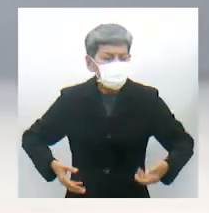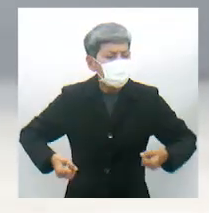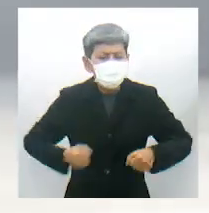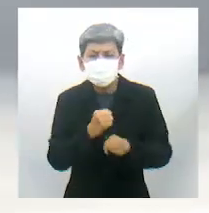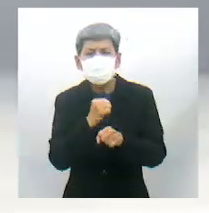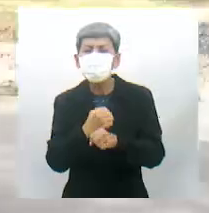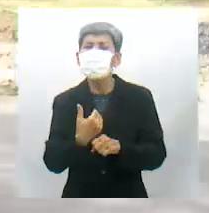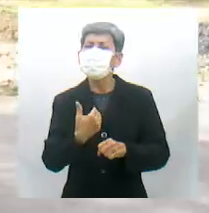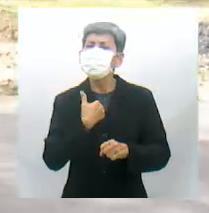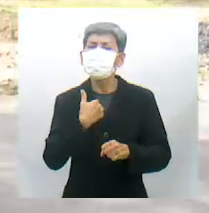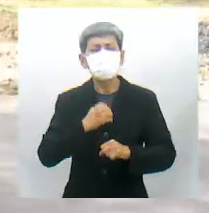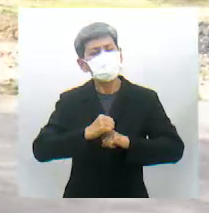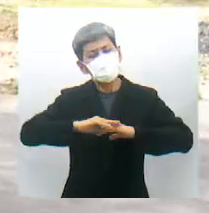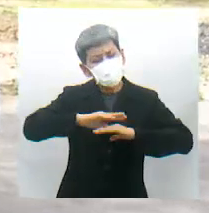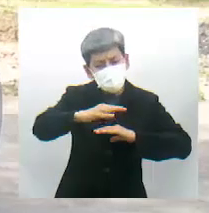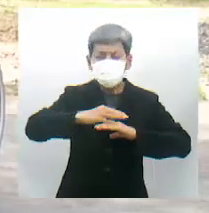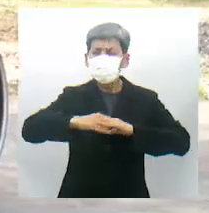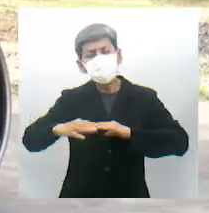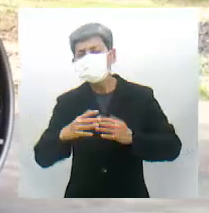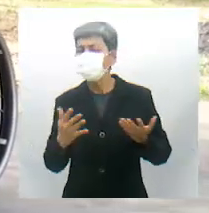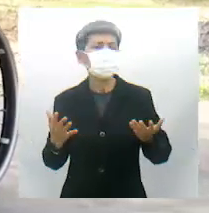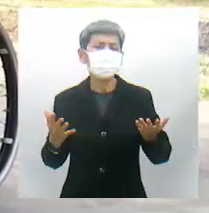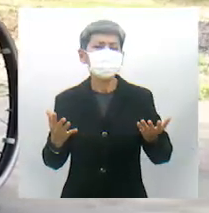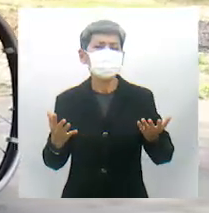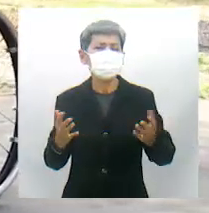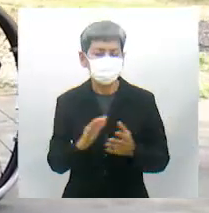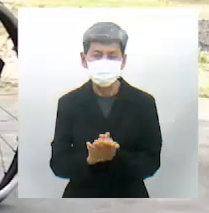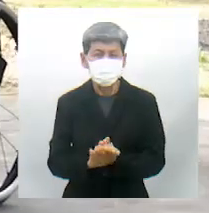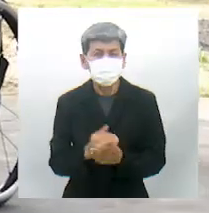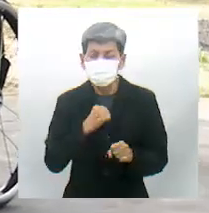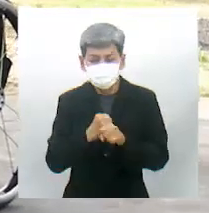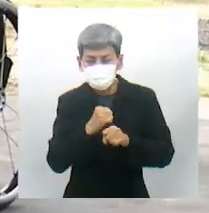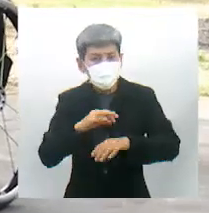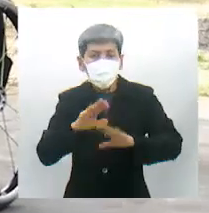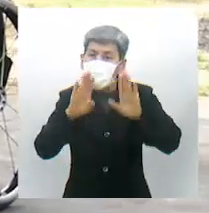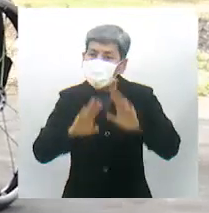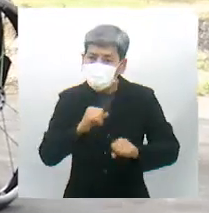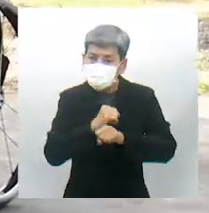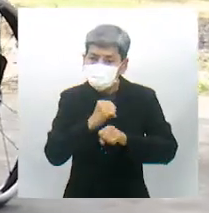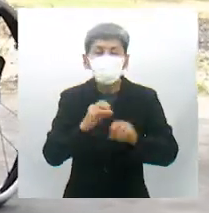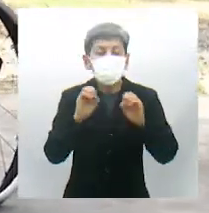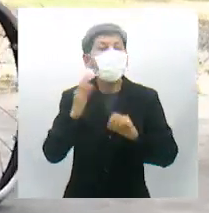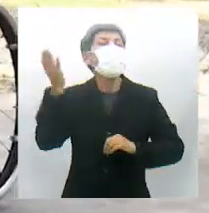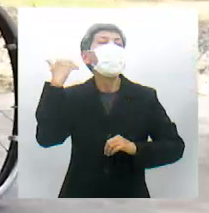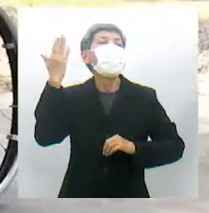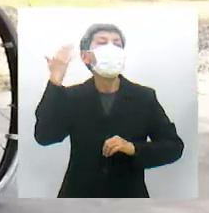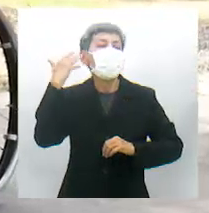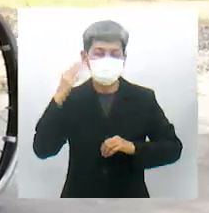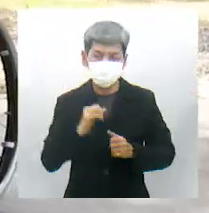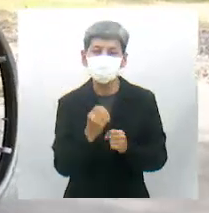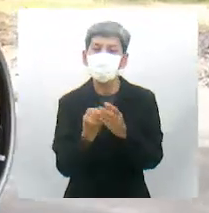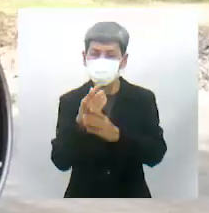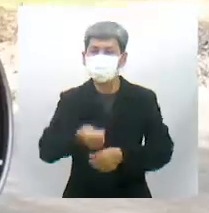อนเราก็ปลูกแต่สิ่งอำนวยความสะดวกไม่ ม ีเลยอาจารย์เขาก็เลยมาออกแบบที่ ก็คือเหมือนว่าเมื่อก่อนเราก็คือป